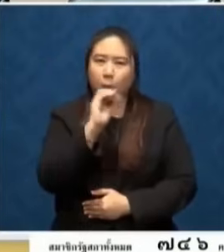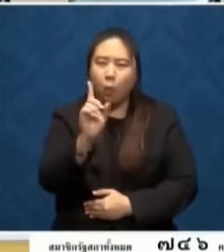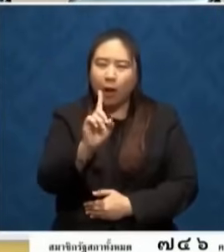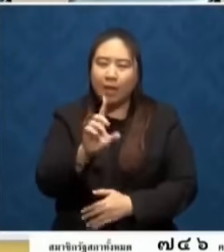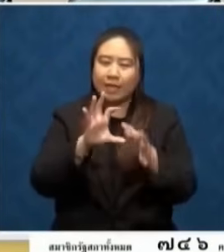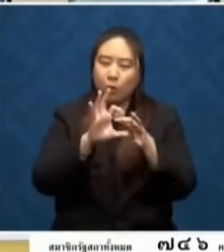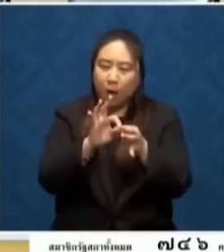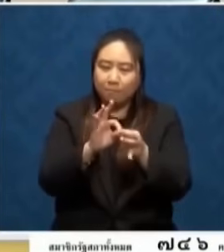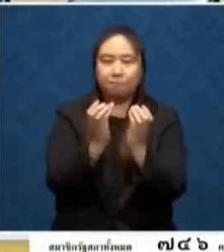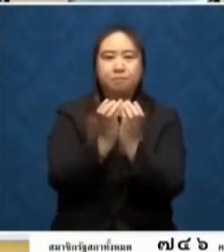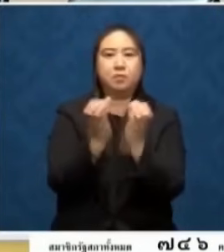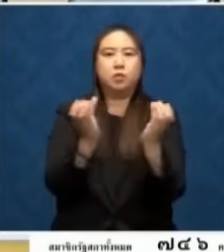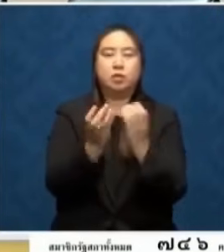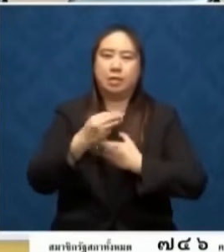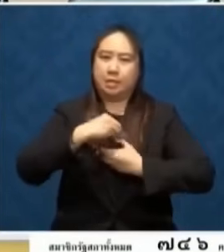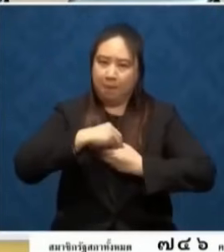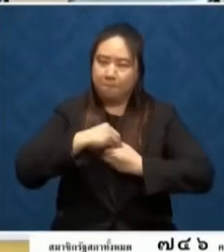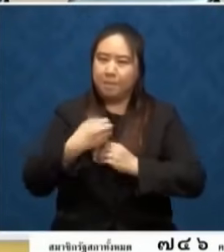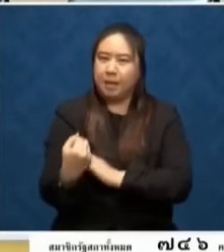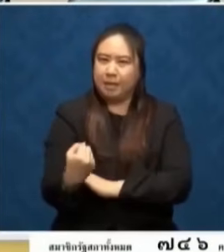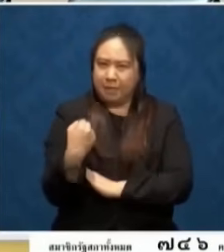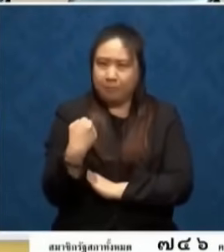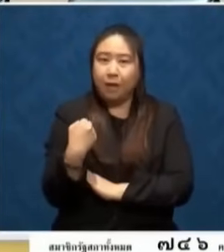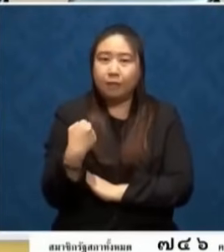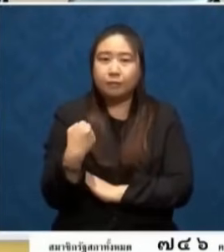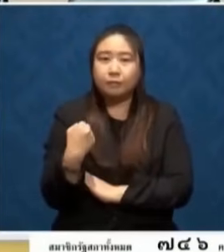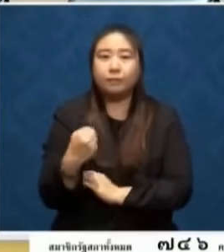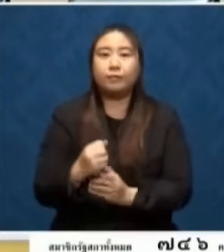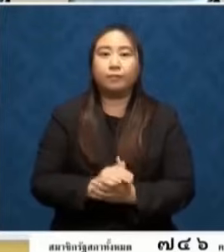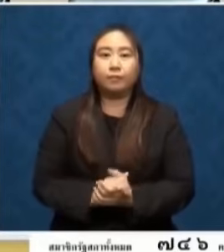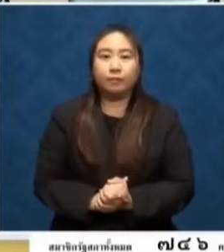หลักนิติธรรมที่เข้มแข็ง